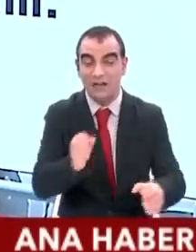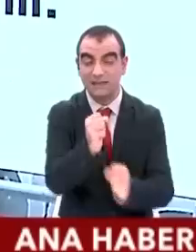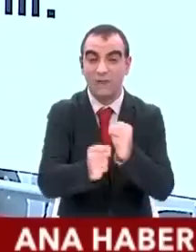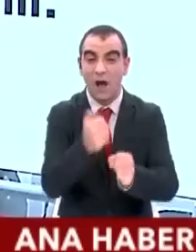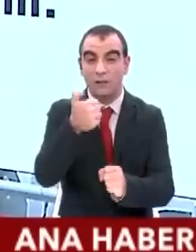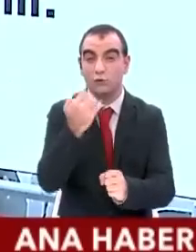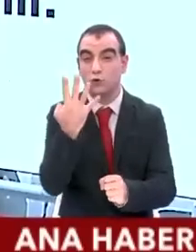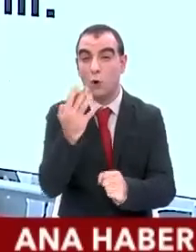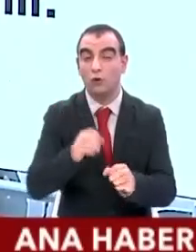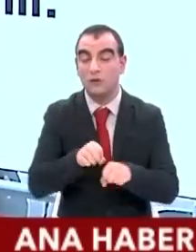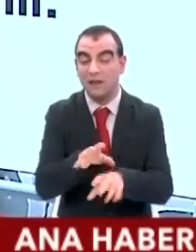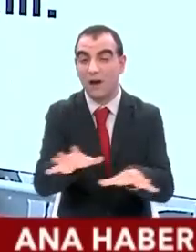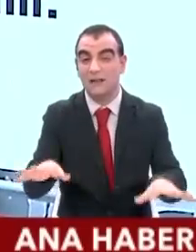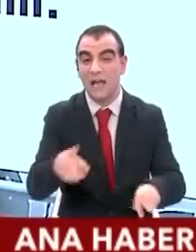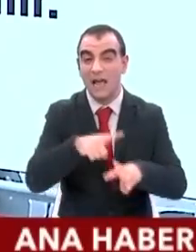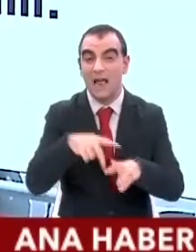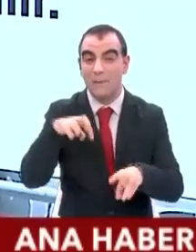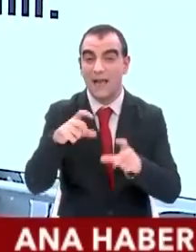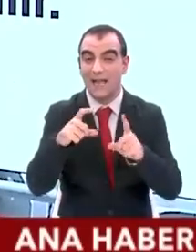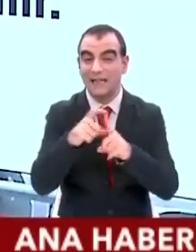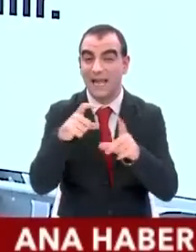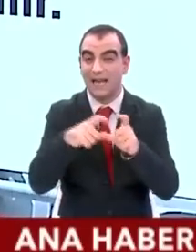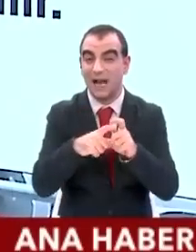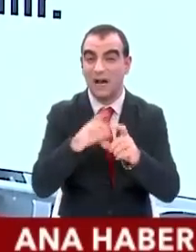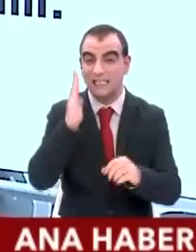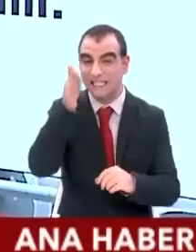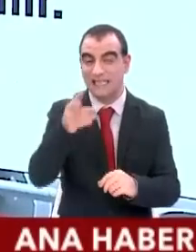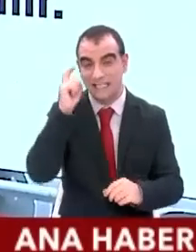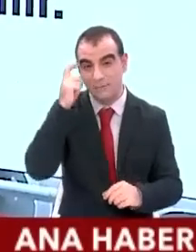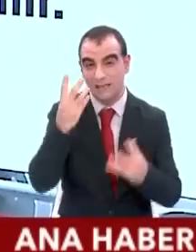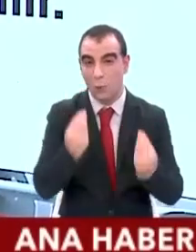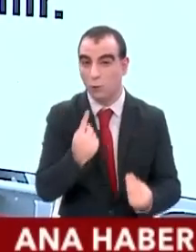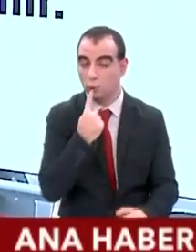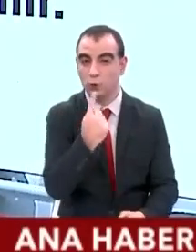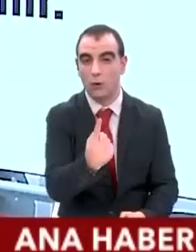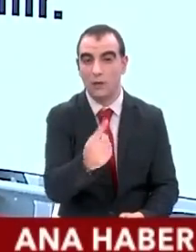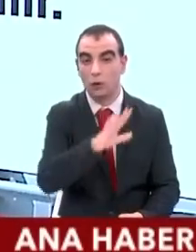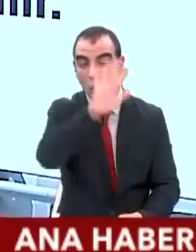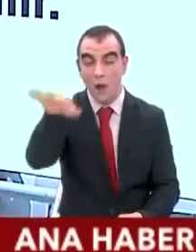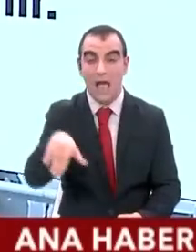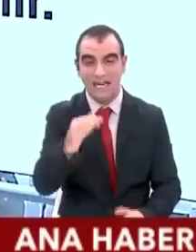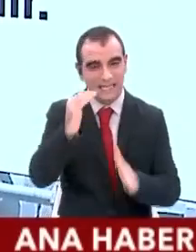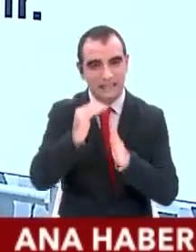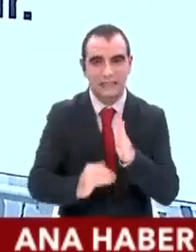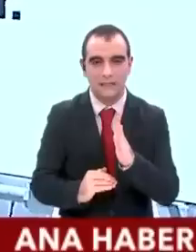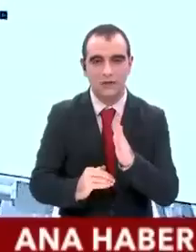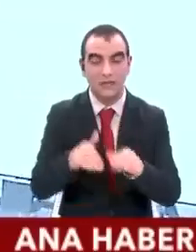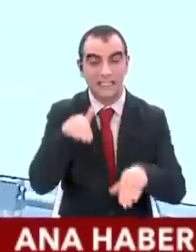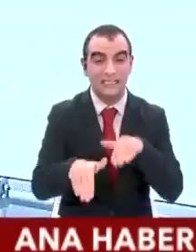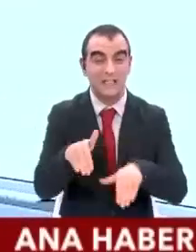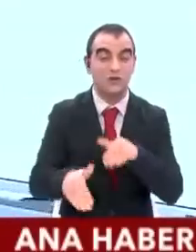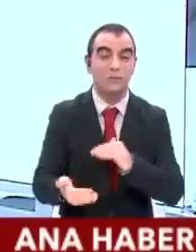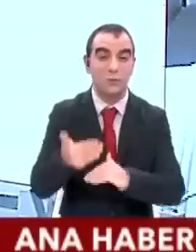dağıtıcıya da epdk'dan yazıların gittiği yolda olduğu söyleniyor herkes indirecek seçim öncesi